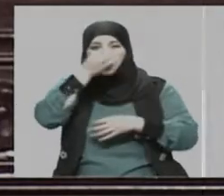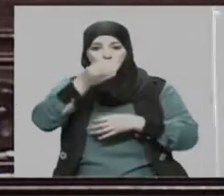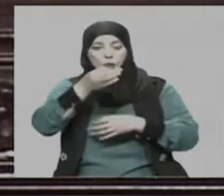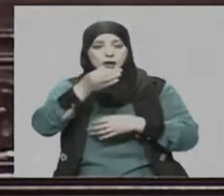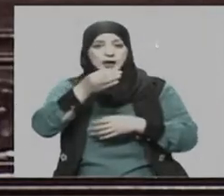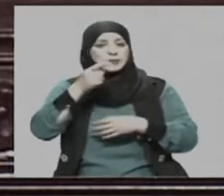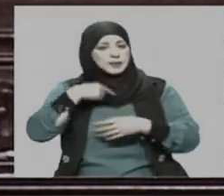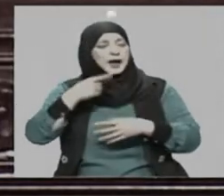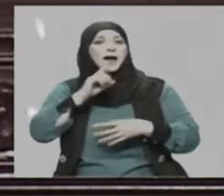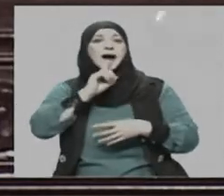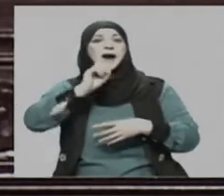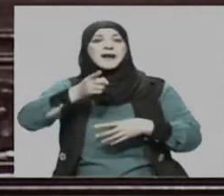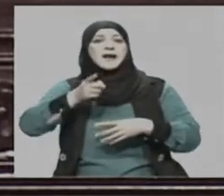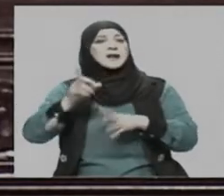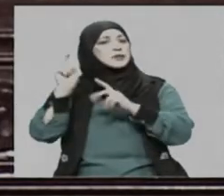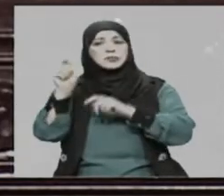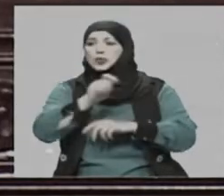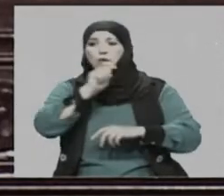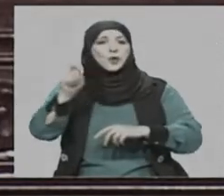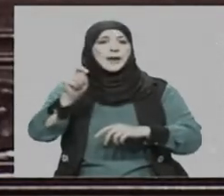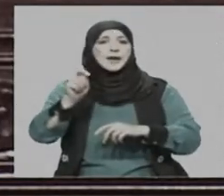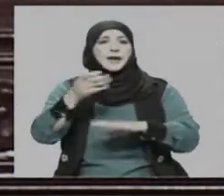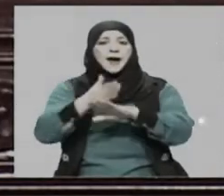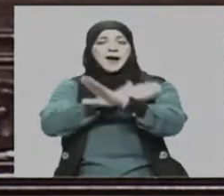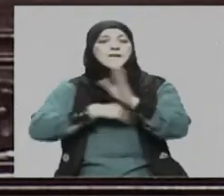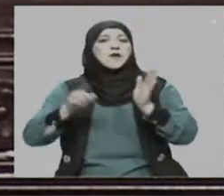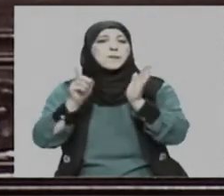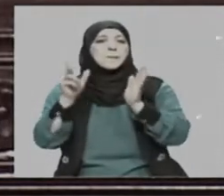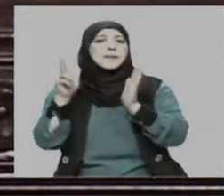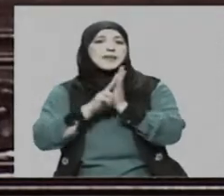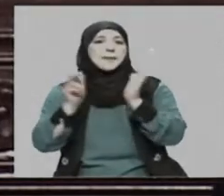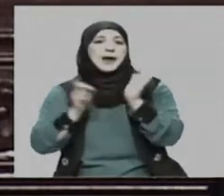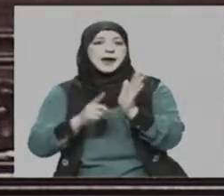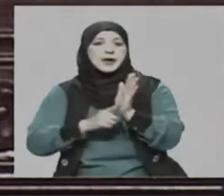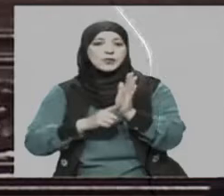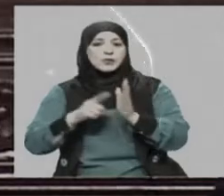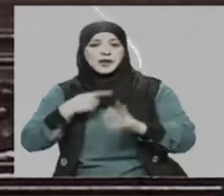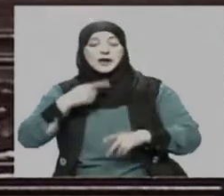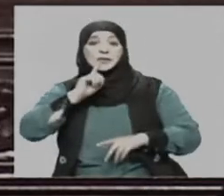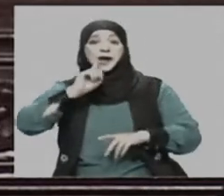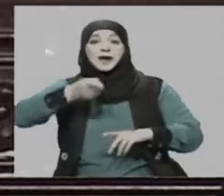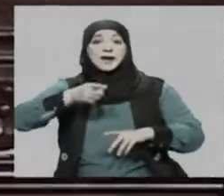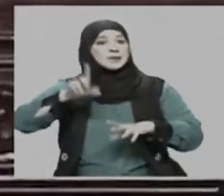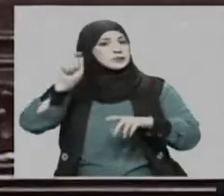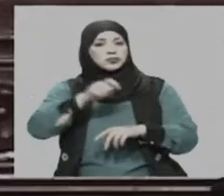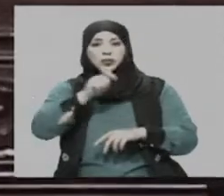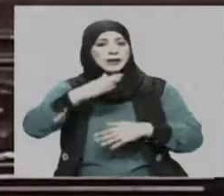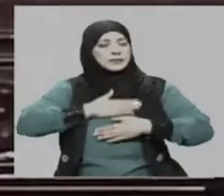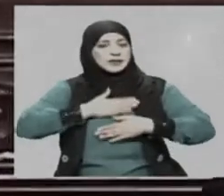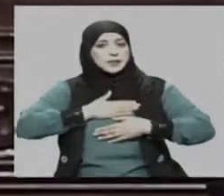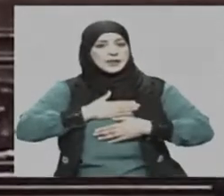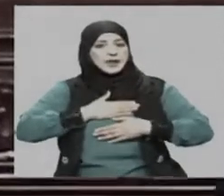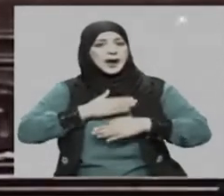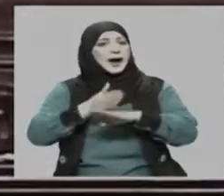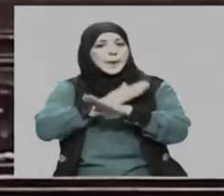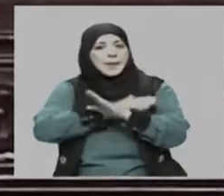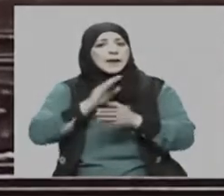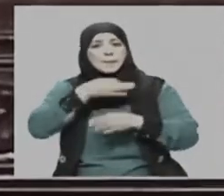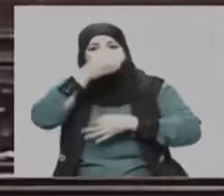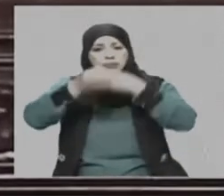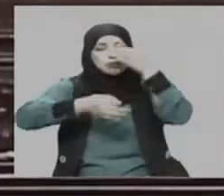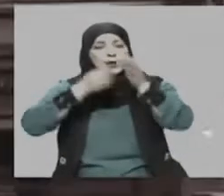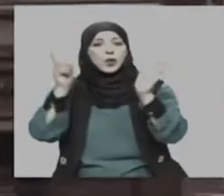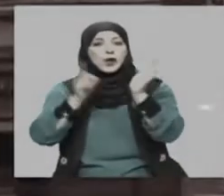طوعيا قبل ما يقولوا القانون. قرار طوعيا وقبل ما يقولوا القانون